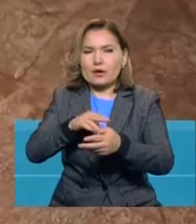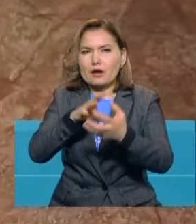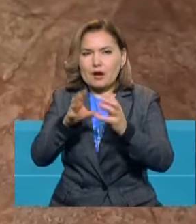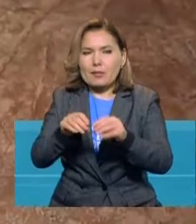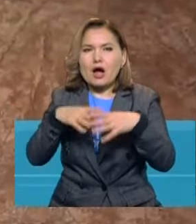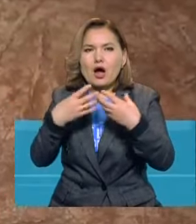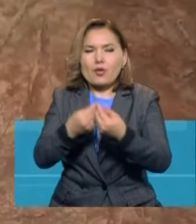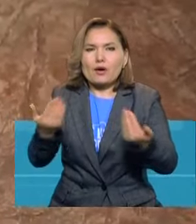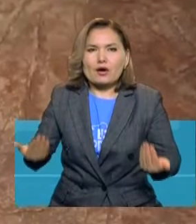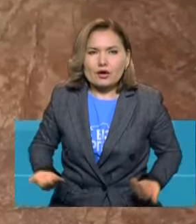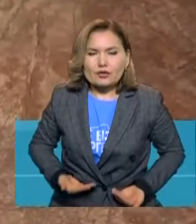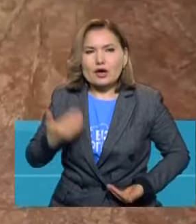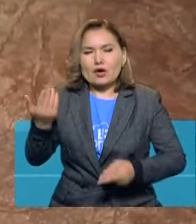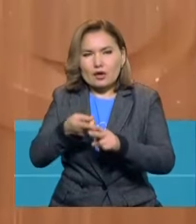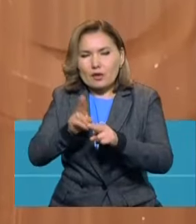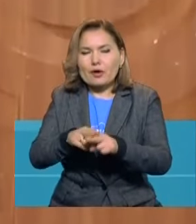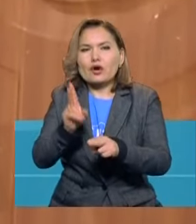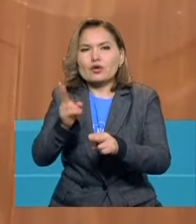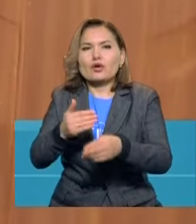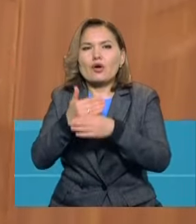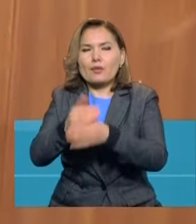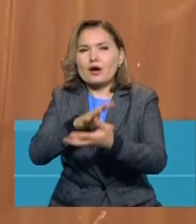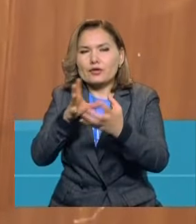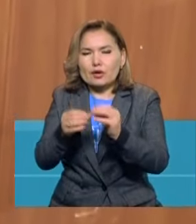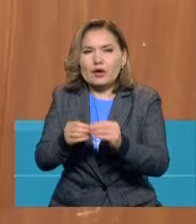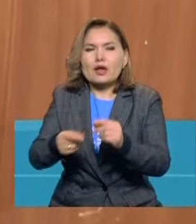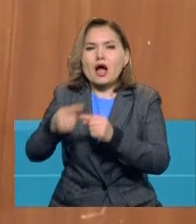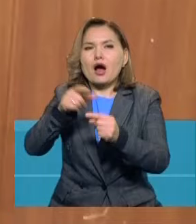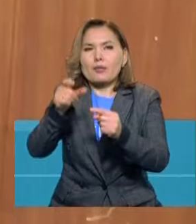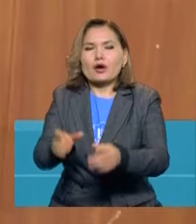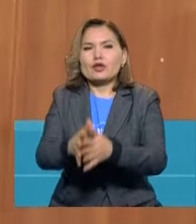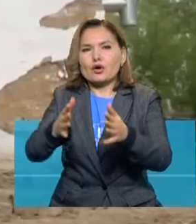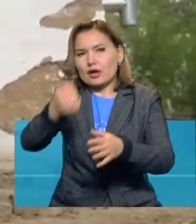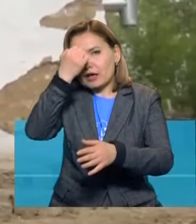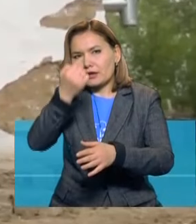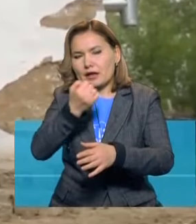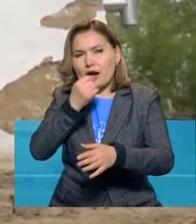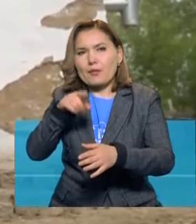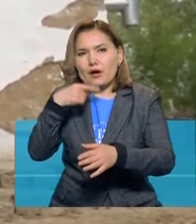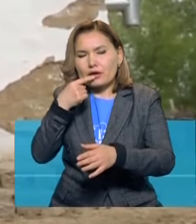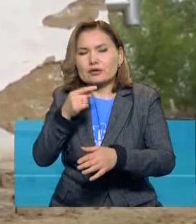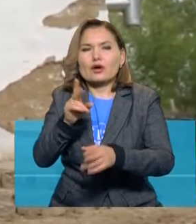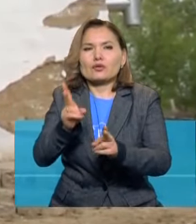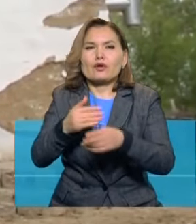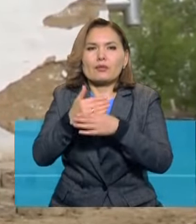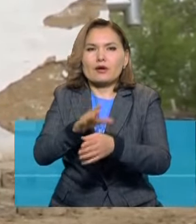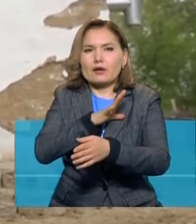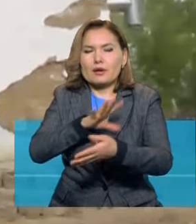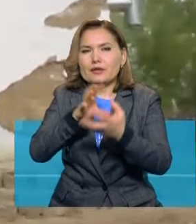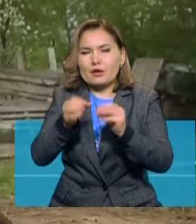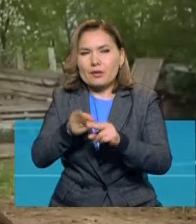Шалжановтар көп күттірмей көмек берген әкімдік пен қолашық кәсіпкер азаматтарға алғыстан басқа айтарымыз жоқ деп отыр.